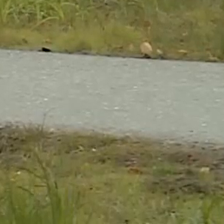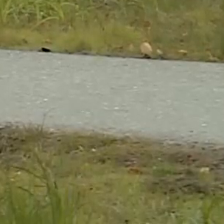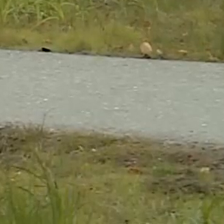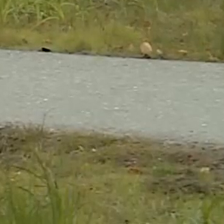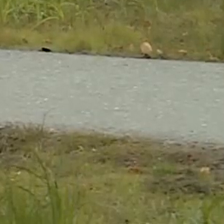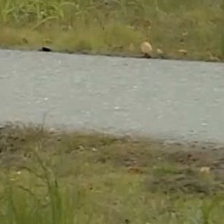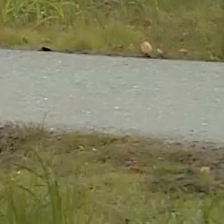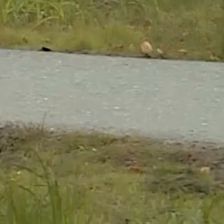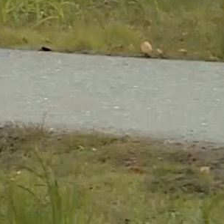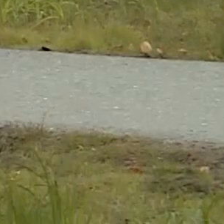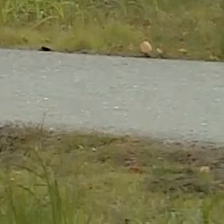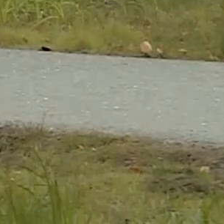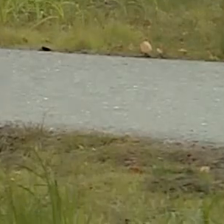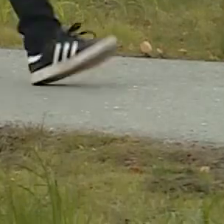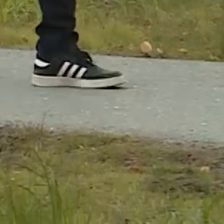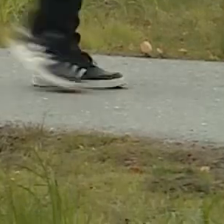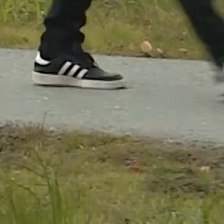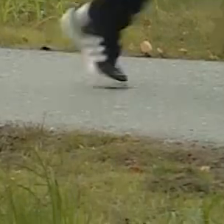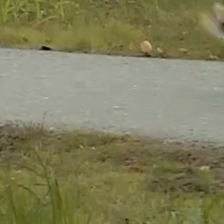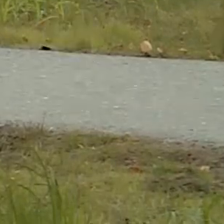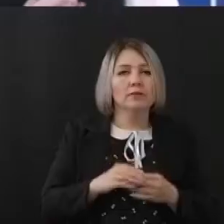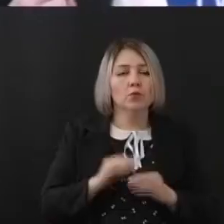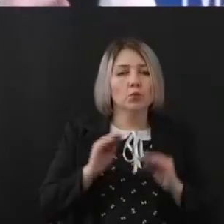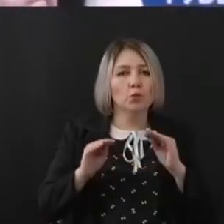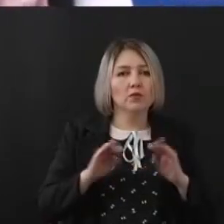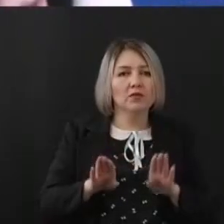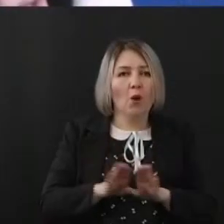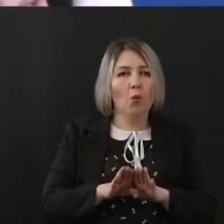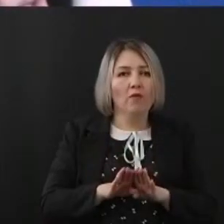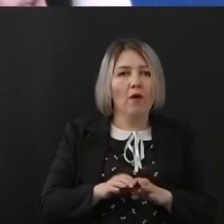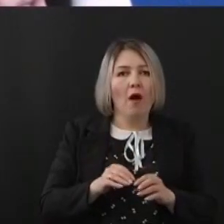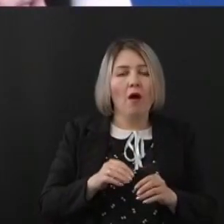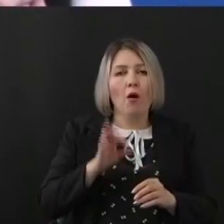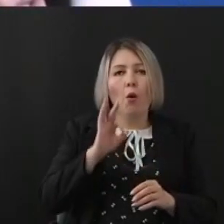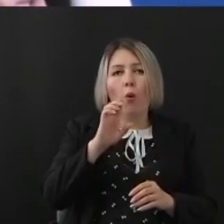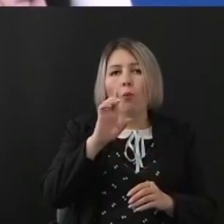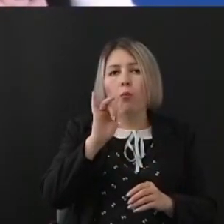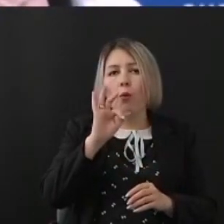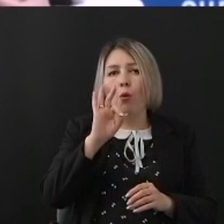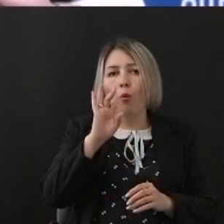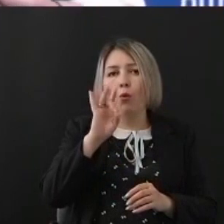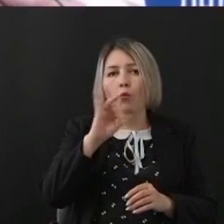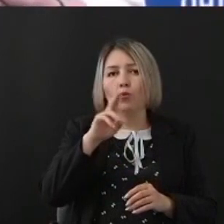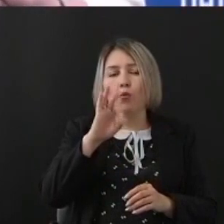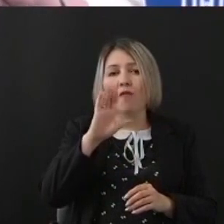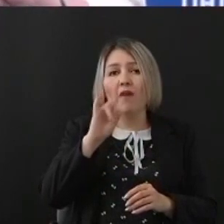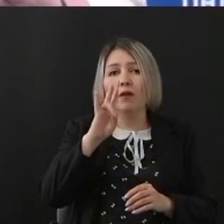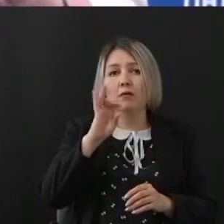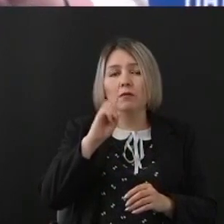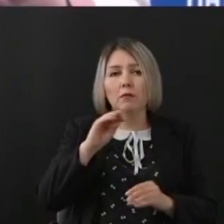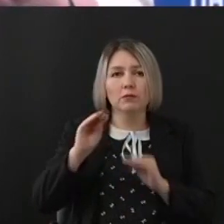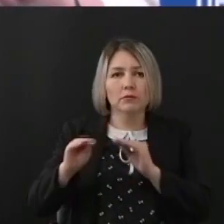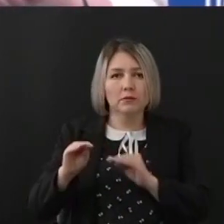способ бороться с этой бедой без колоссальных вложений. В Сургуте они пошли этим путем, в соответствии с которым